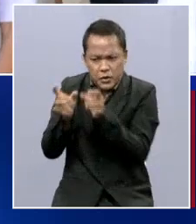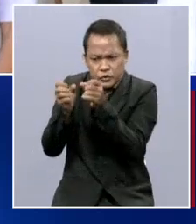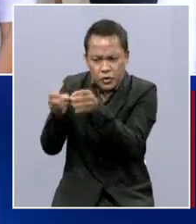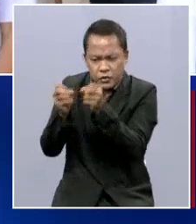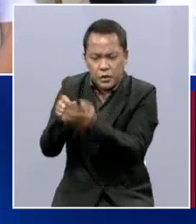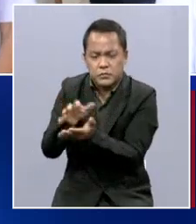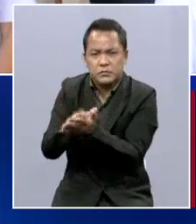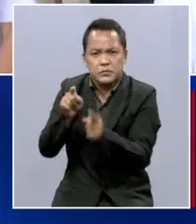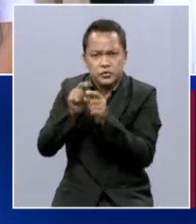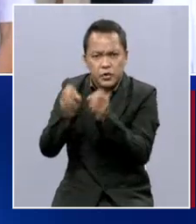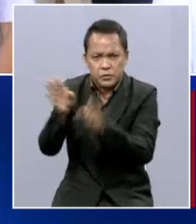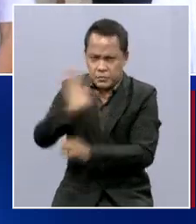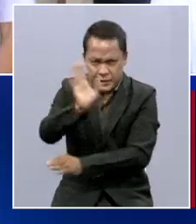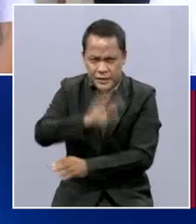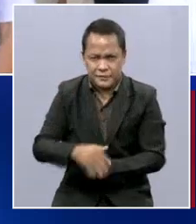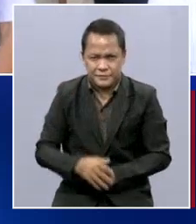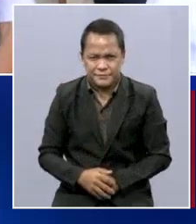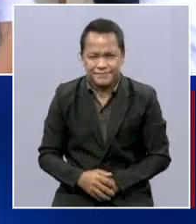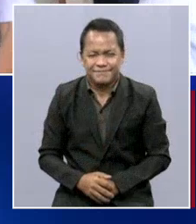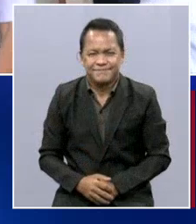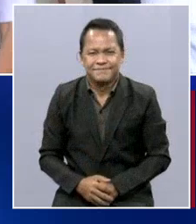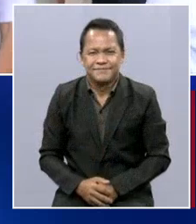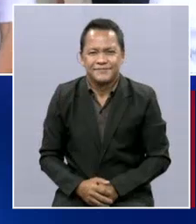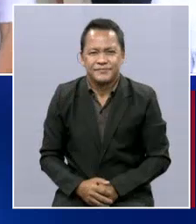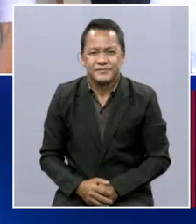จระเข้ว่ายน้ำดีกว่า